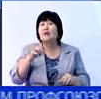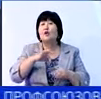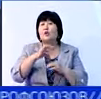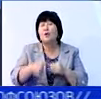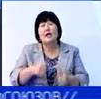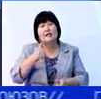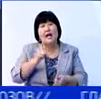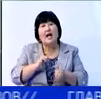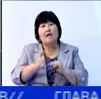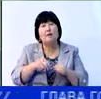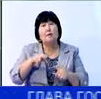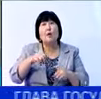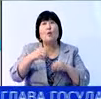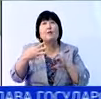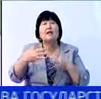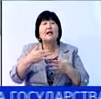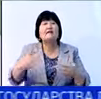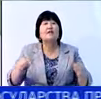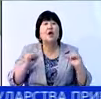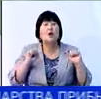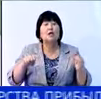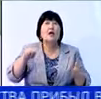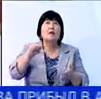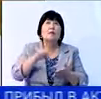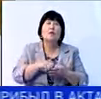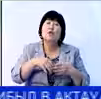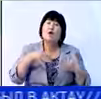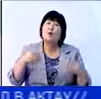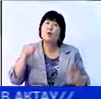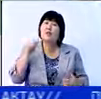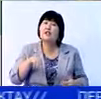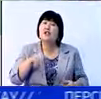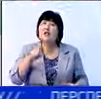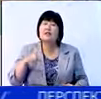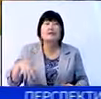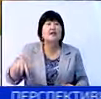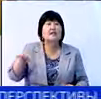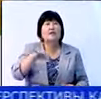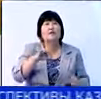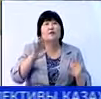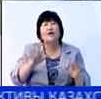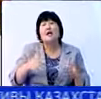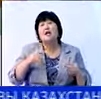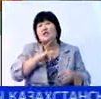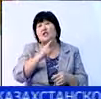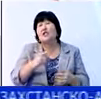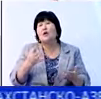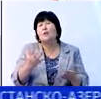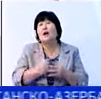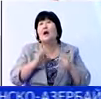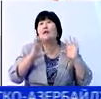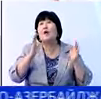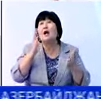В соревнованиях по 15 видам спорта приняли участие более 1000 человек со всего региона. Сильнейшими по